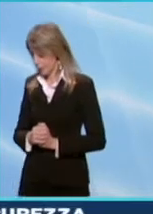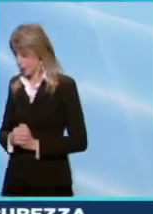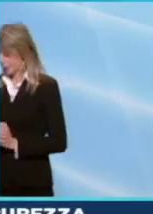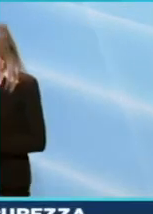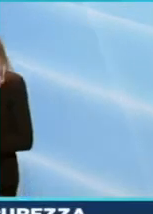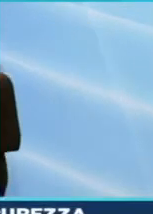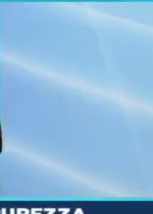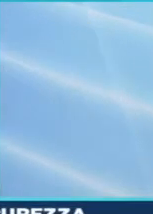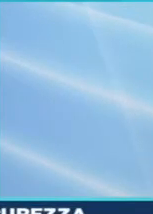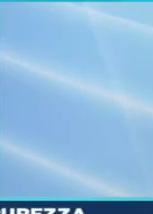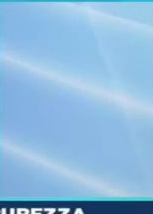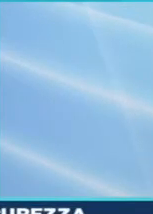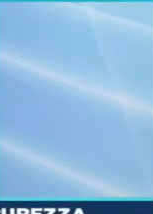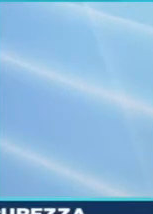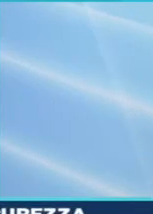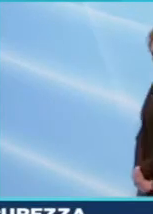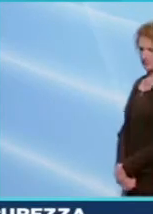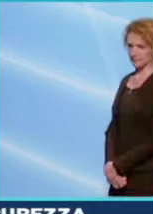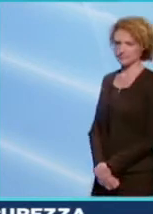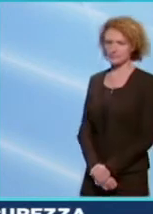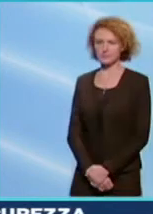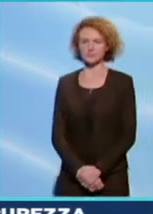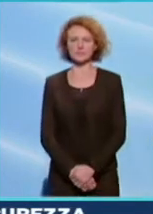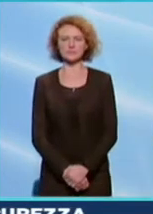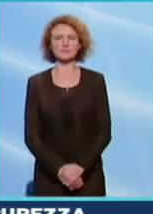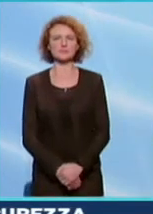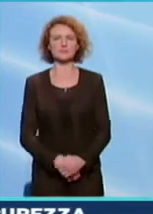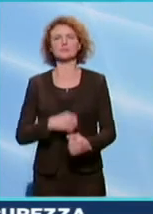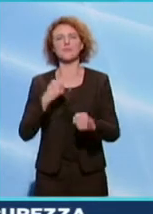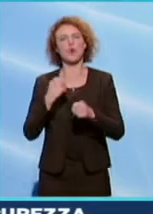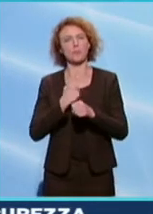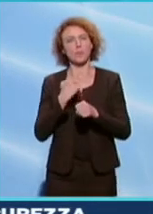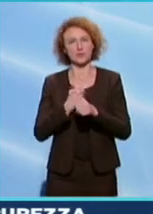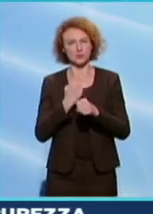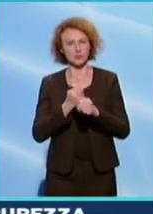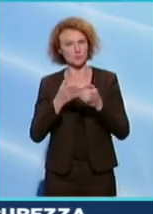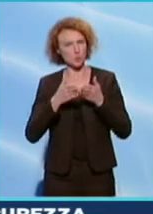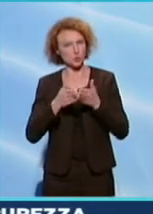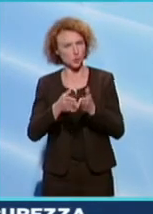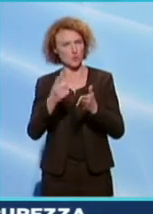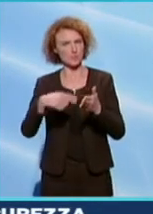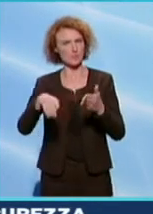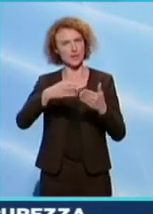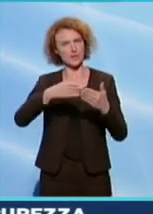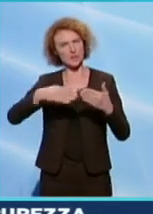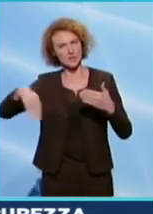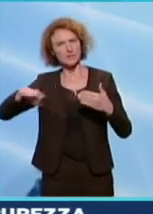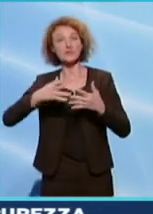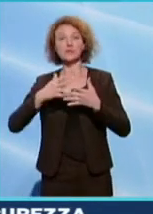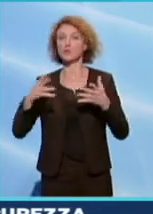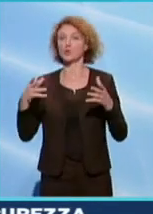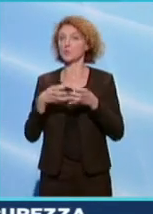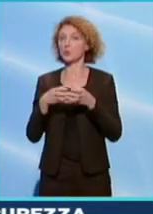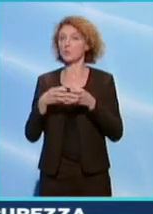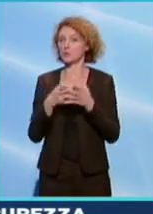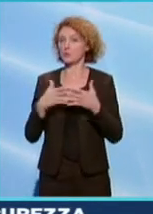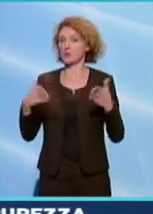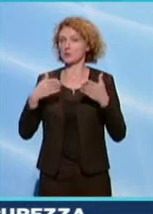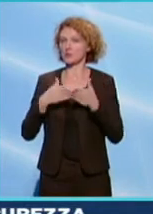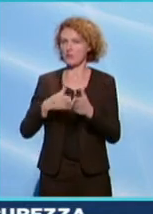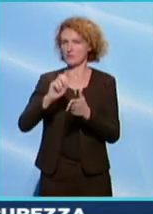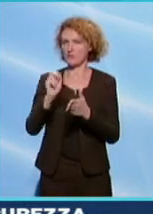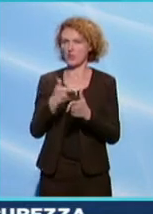autoproduzione delle operazioni portuali da parte del gruppo grandi navi veloci nel porto di genova il deputato davide gariglio ha